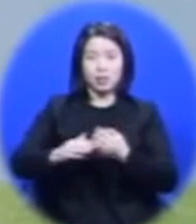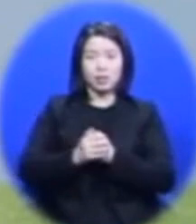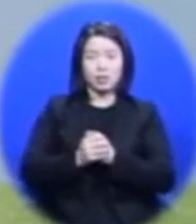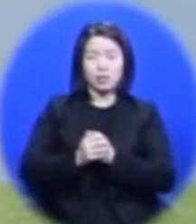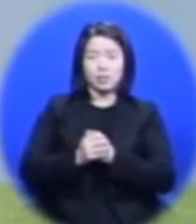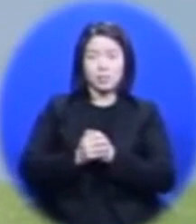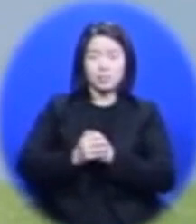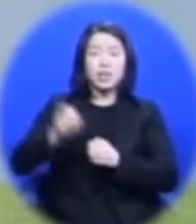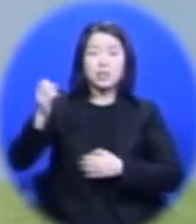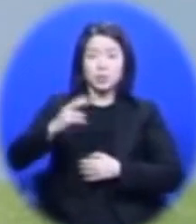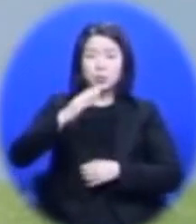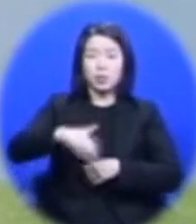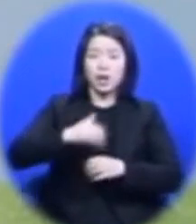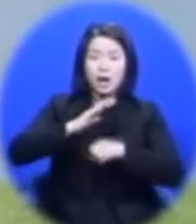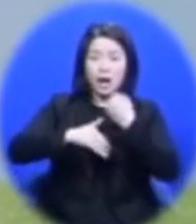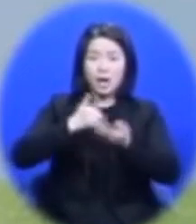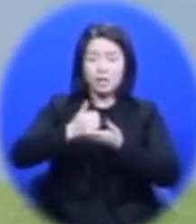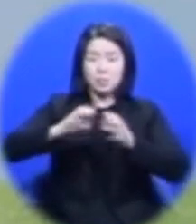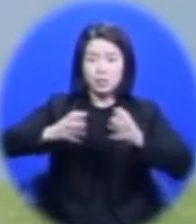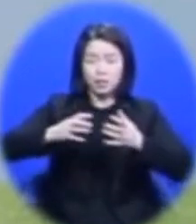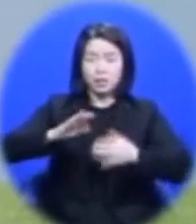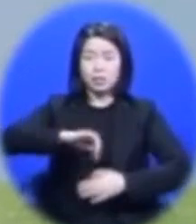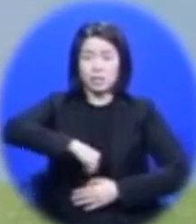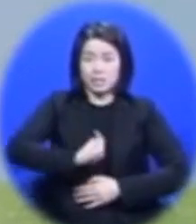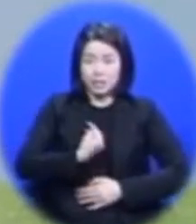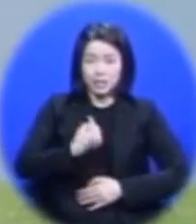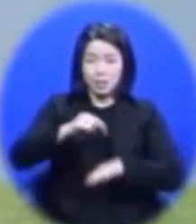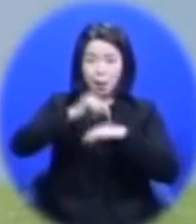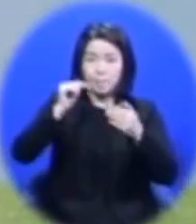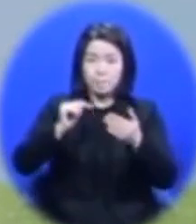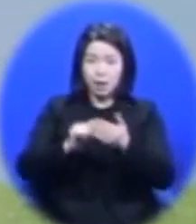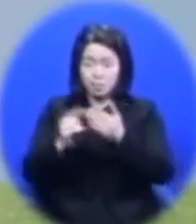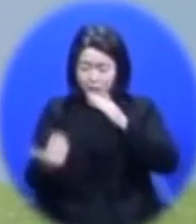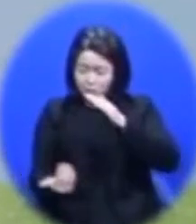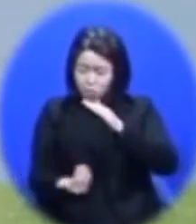그리고 하나님의 나라를 실제로 본인이 자기 마음에